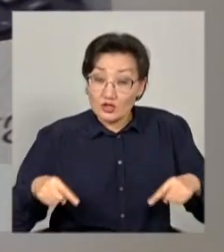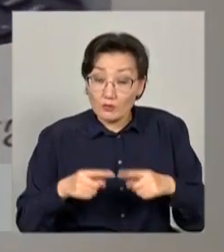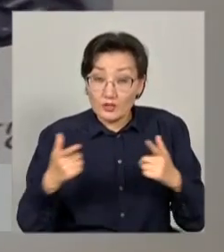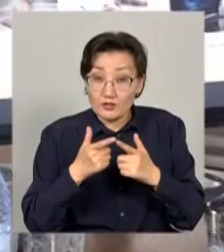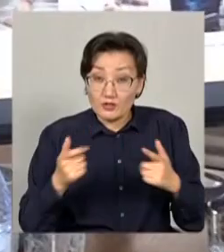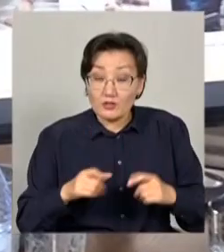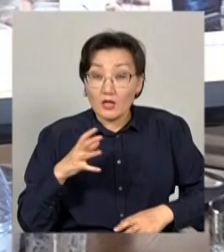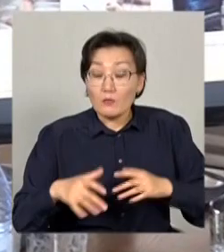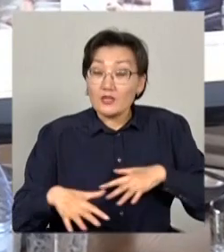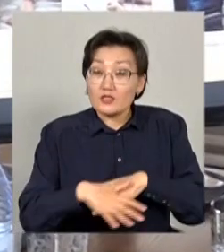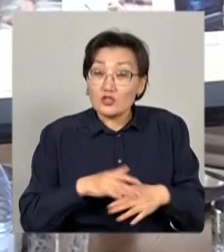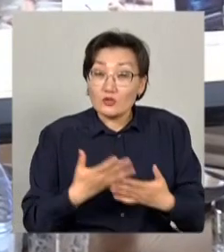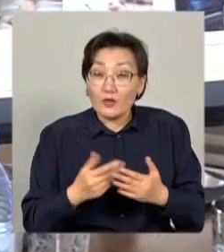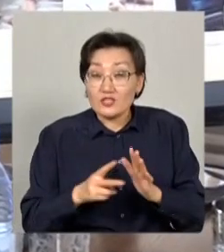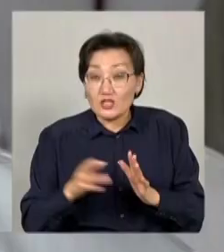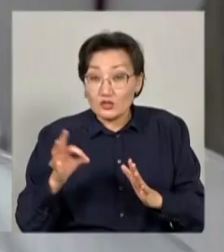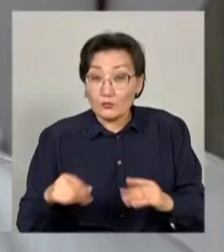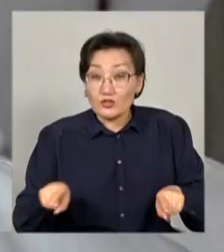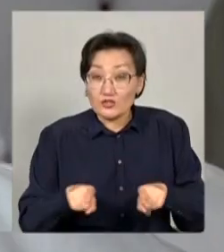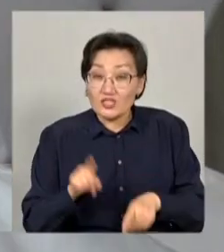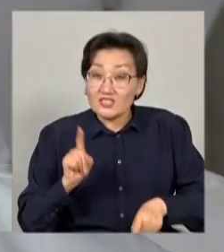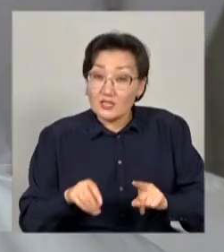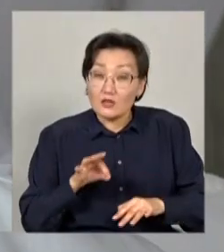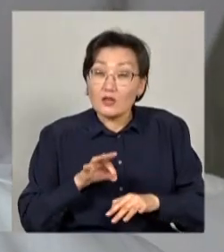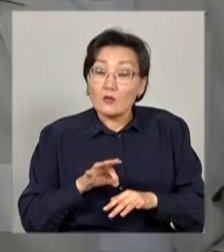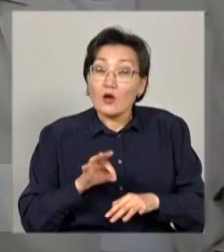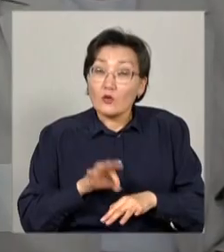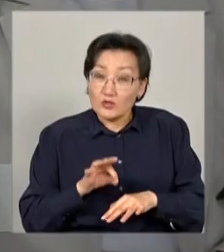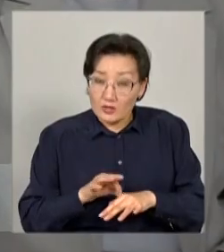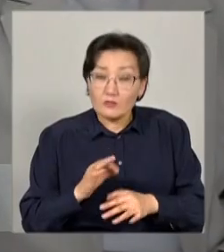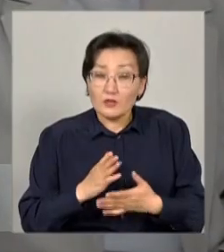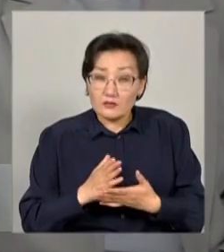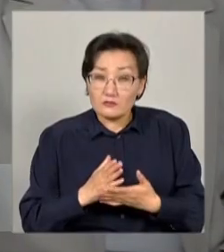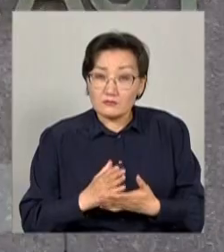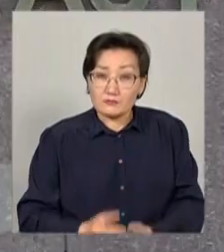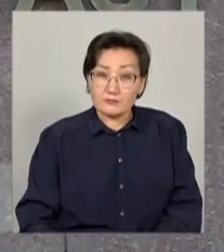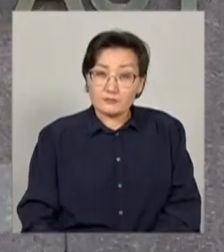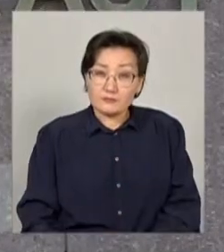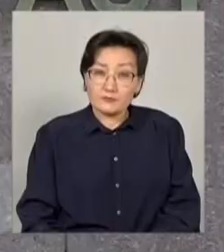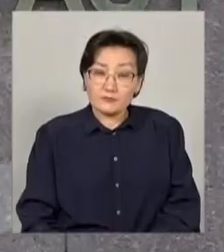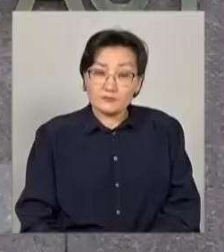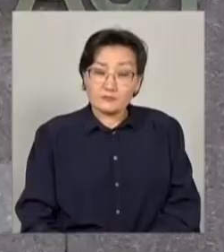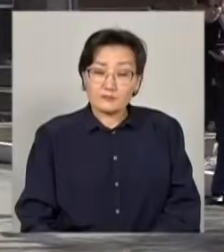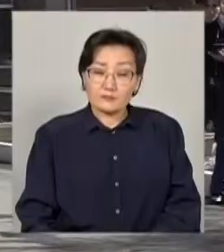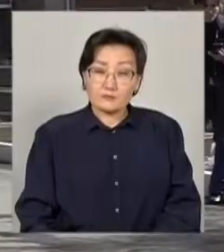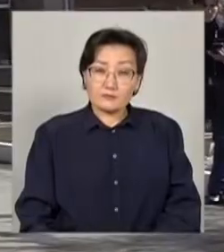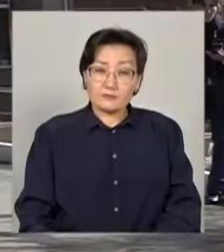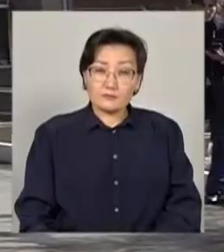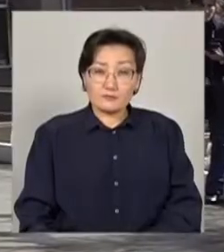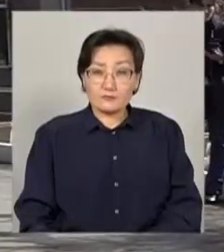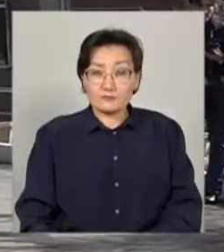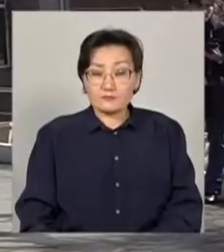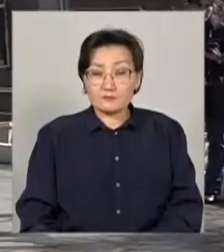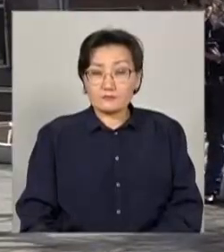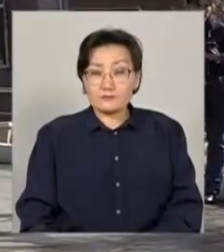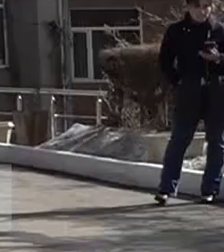мәліметінше әлем халқының шамамен 7% сирек кездесетін генетикалық ауруларға шалдыққан. Жадыра Омаржан, Медет Саматұлы, Алматы